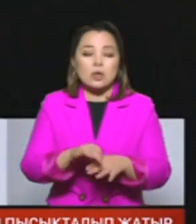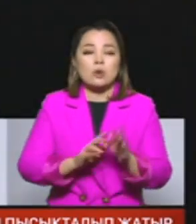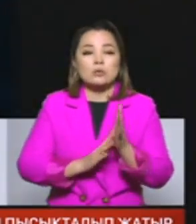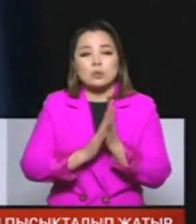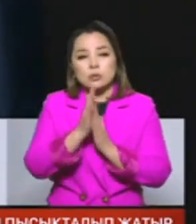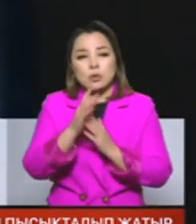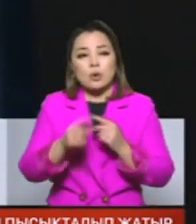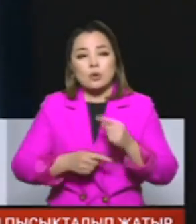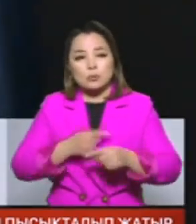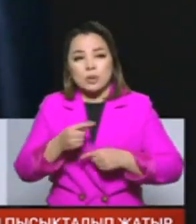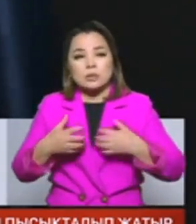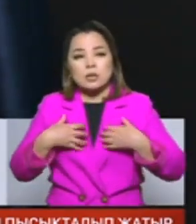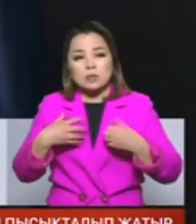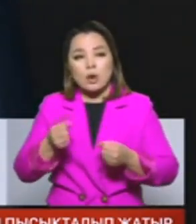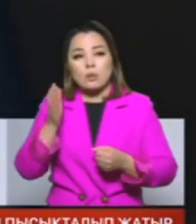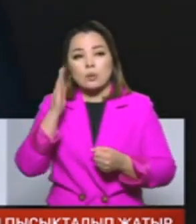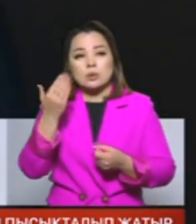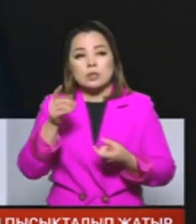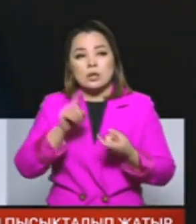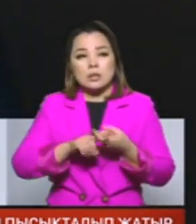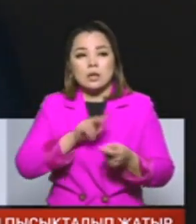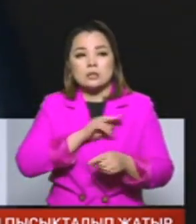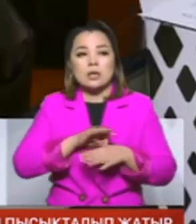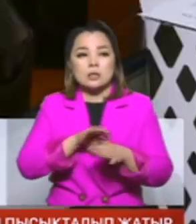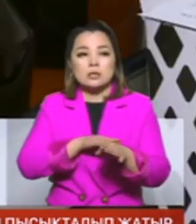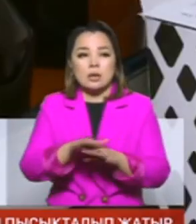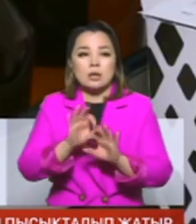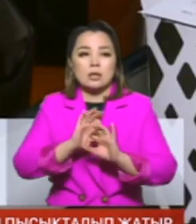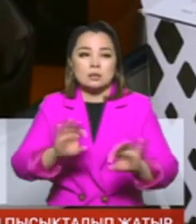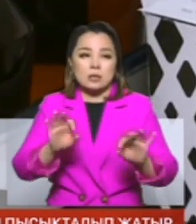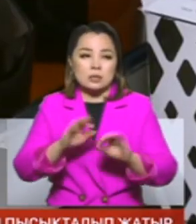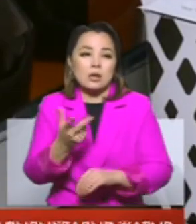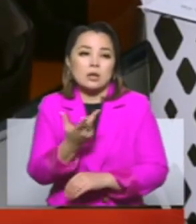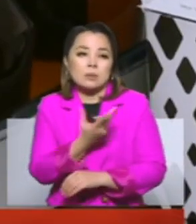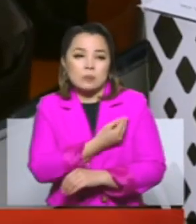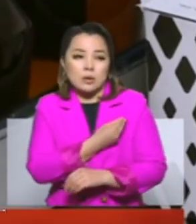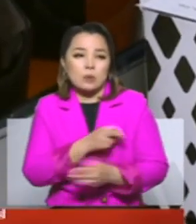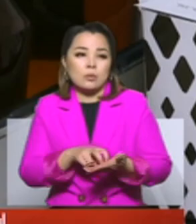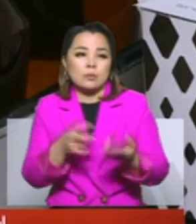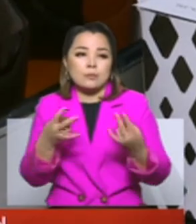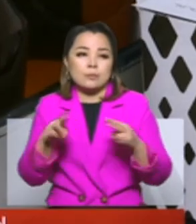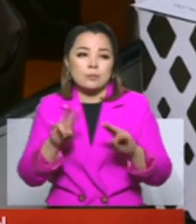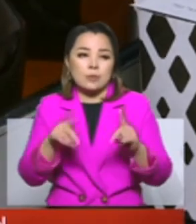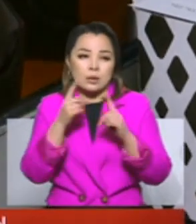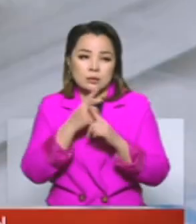өскелең ұрпақтың денсаулығы мен болашағы үшін жасалып жатқанын алға тартып, екпеден қорықпауға шақырады.